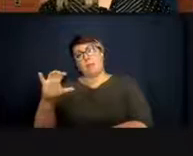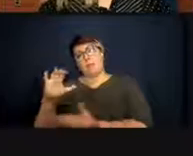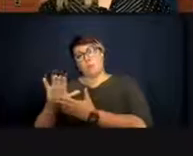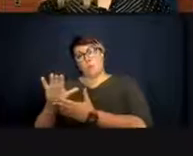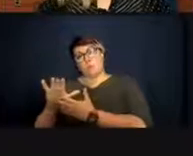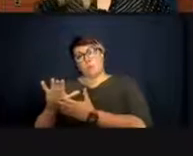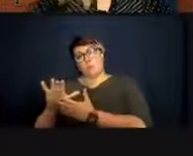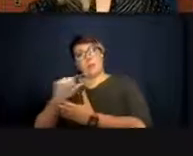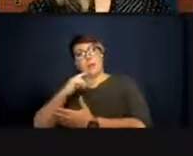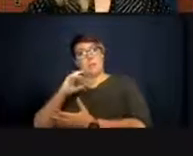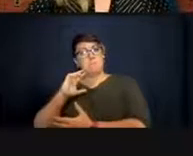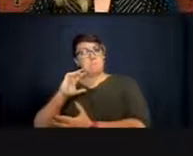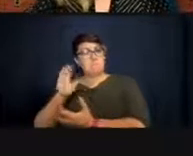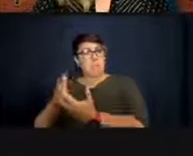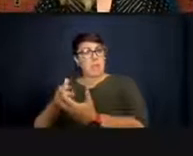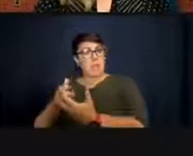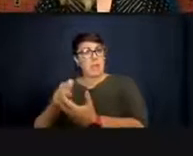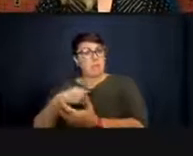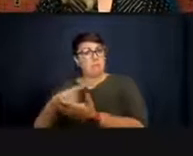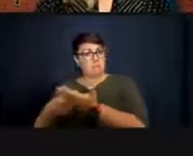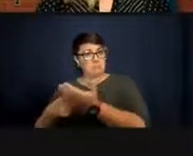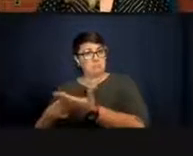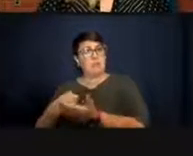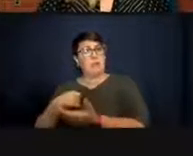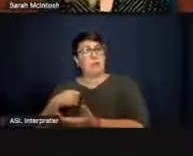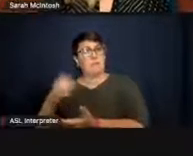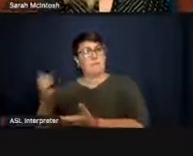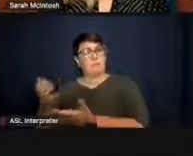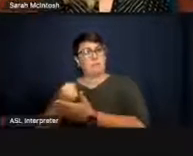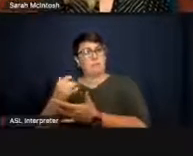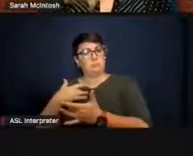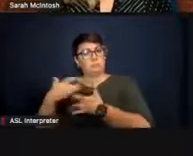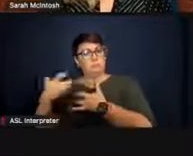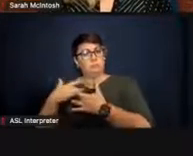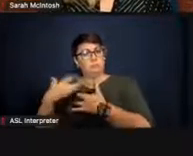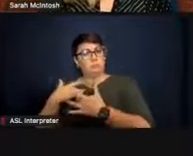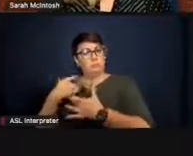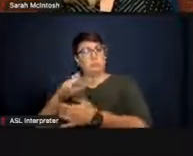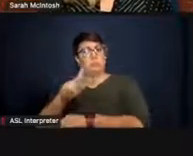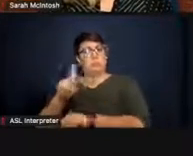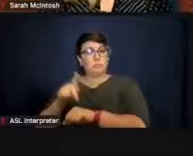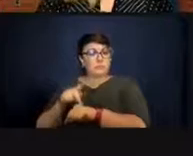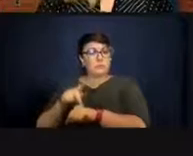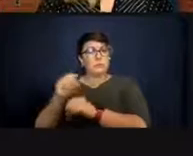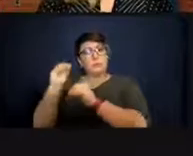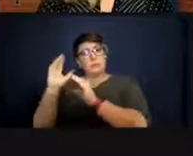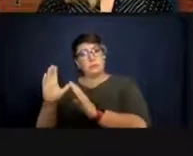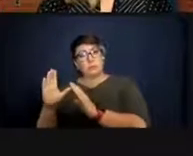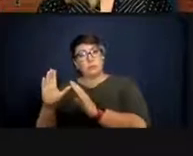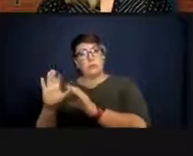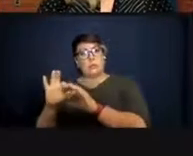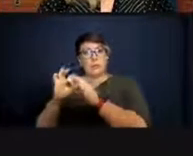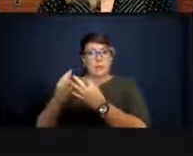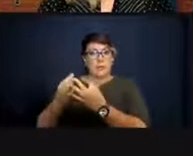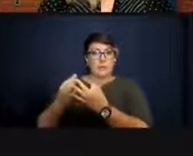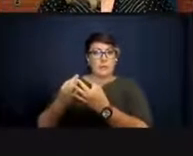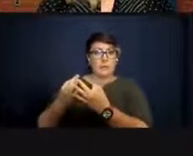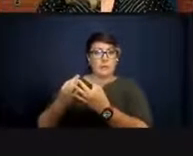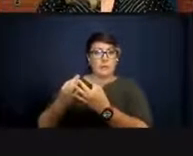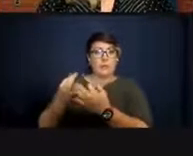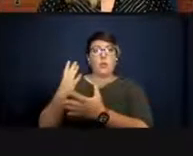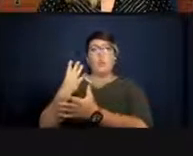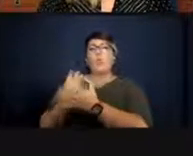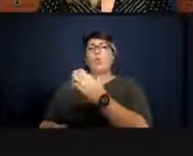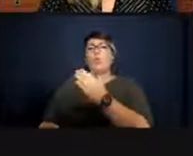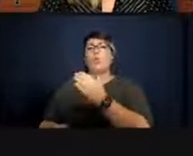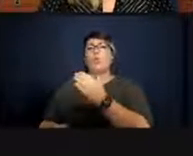هناك بعض الحصص والدروس التي هي غير جاذبة، وهناك بعض المخاوف من المدراء